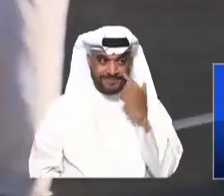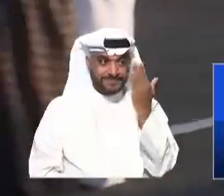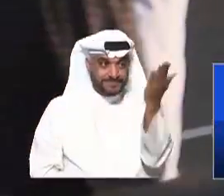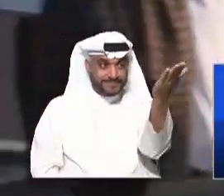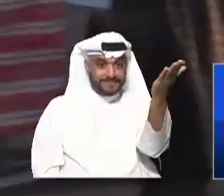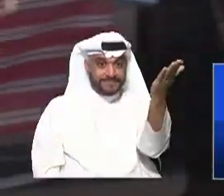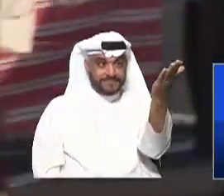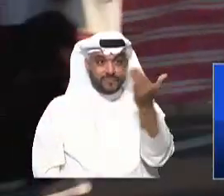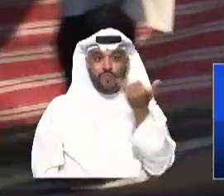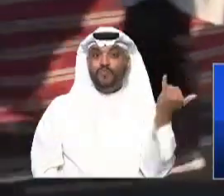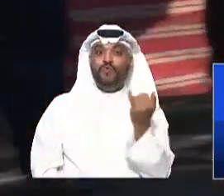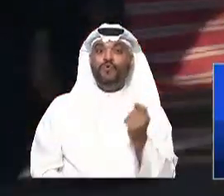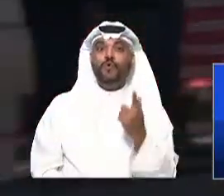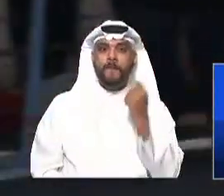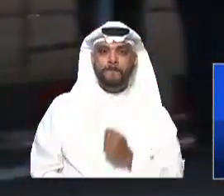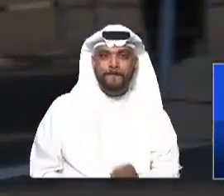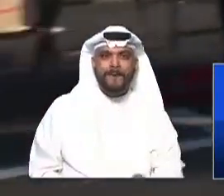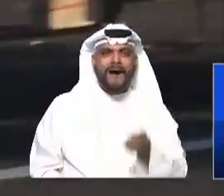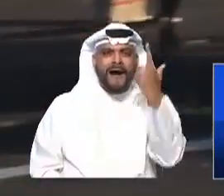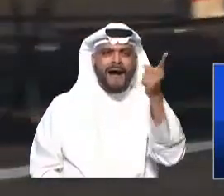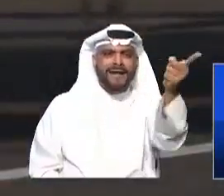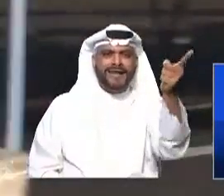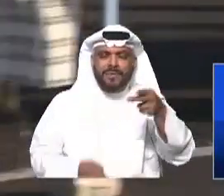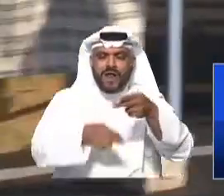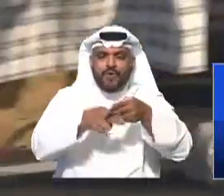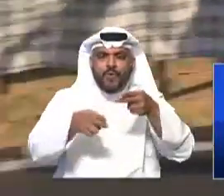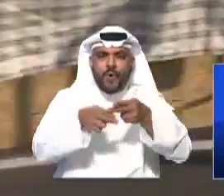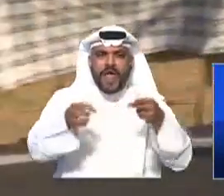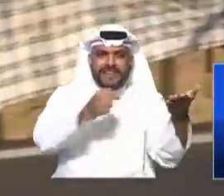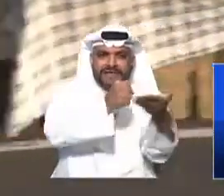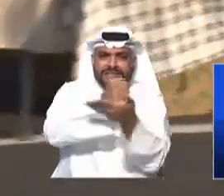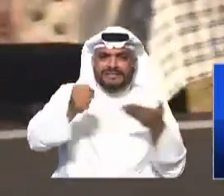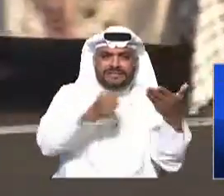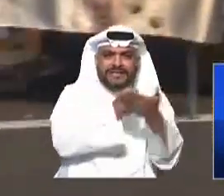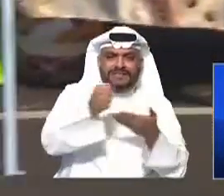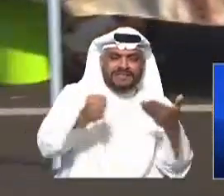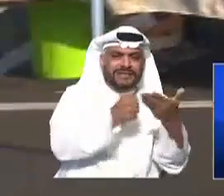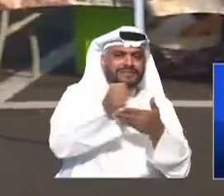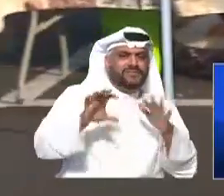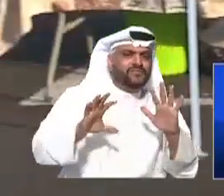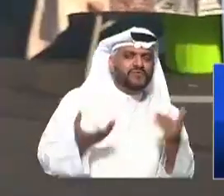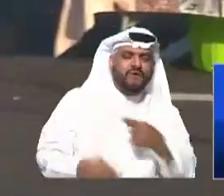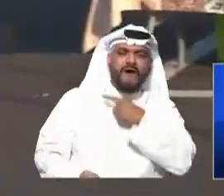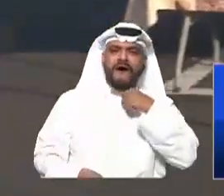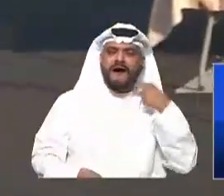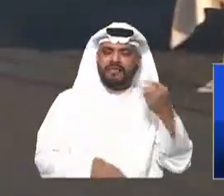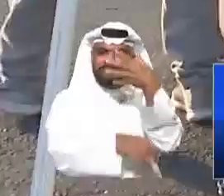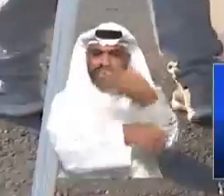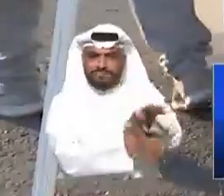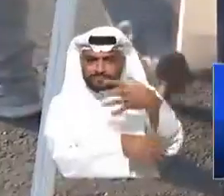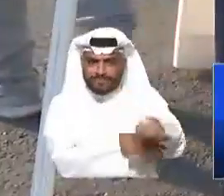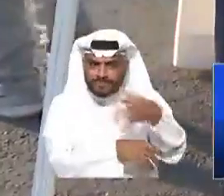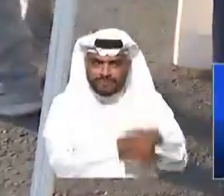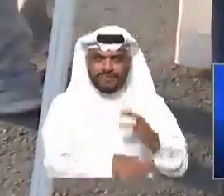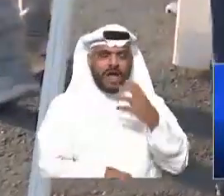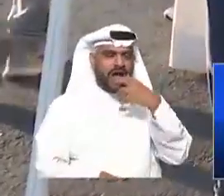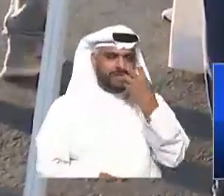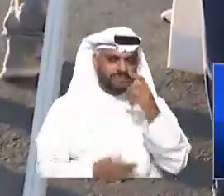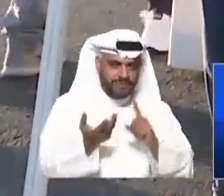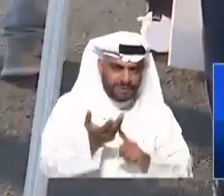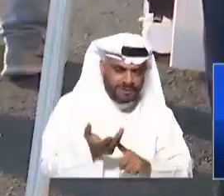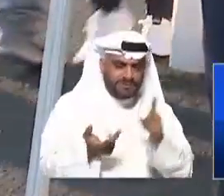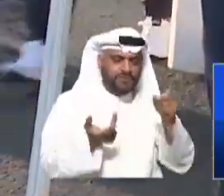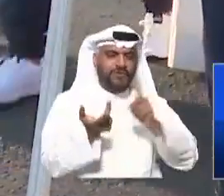تعزيز الأمن الغذائي الوطني لا سيما المنتجات الزراعية الكويتية يأتي من خلال دعم الإنتاج الزراعي المحلي على المدى